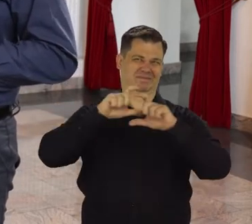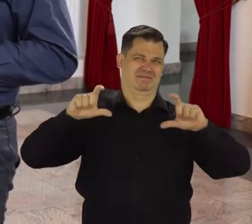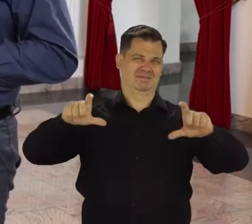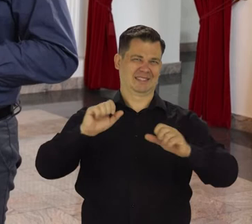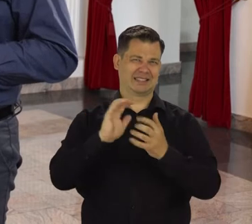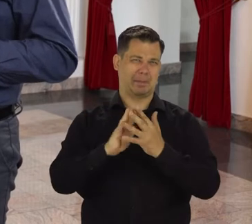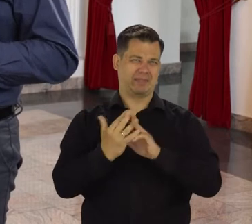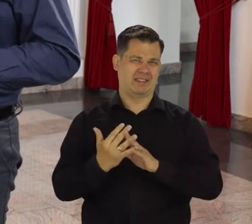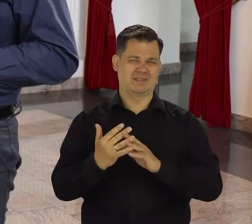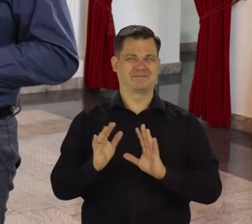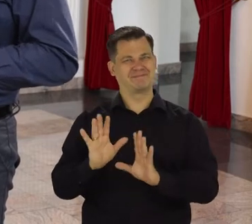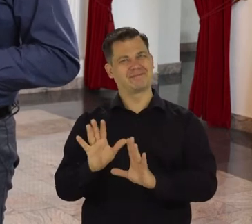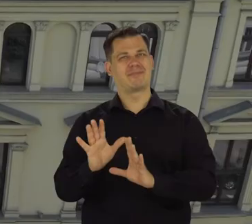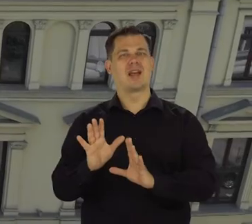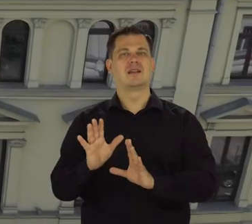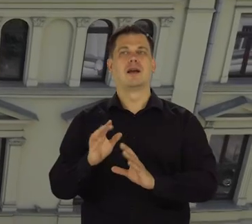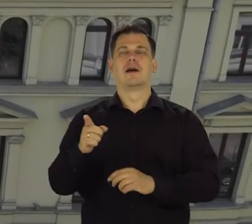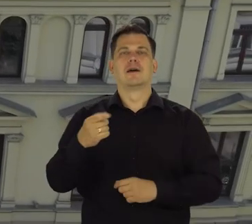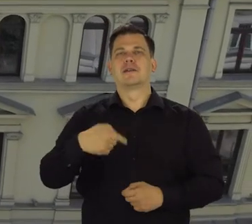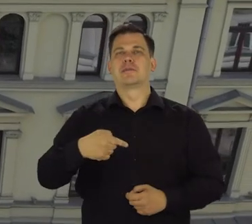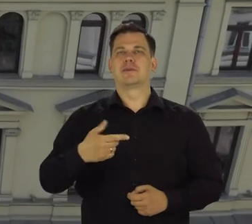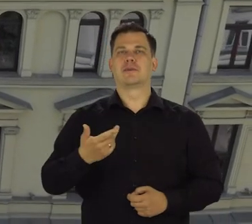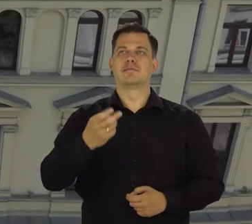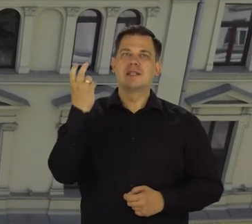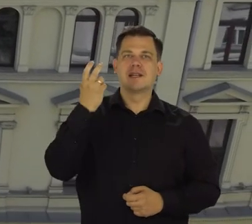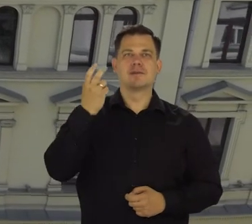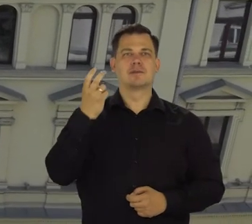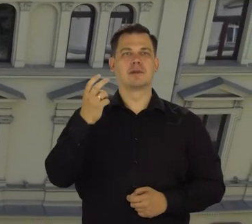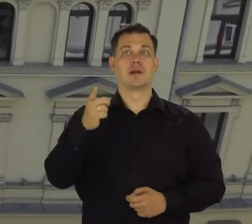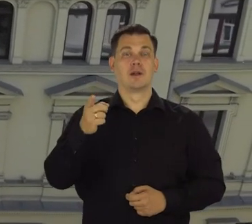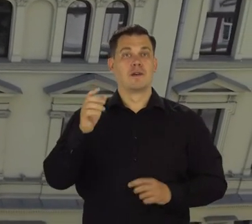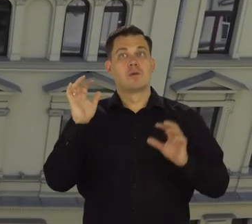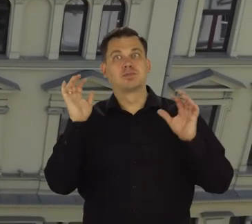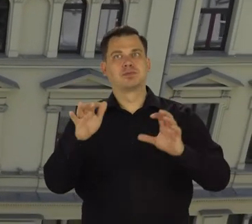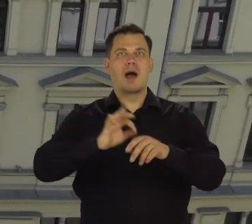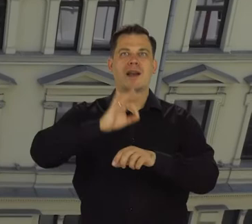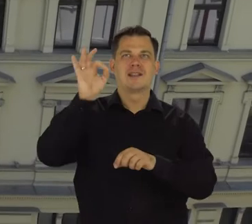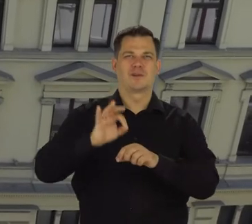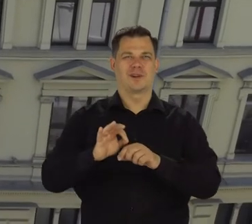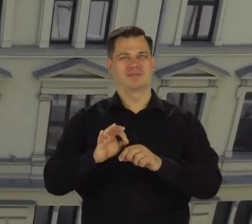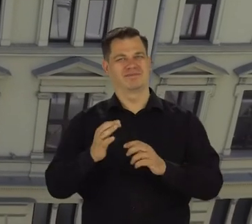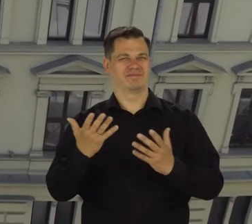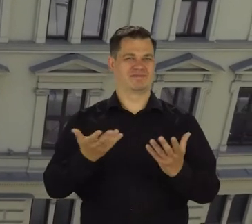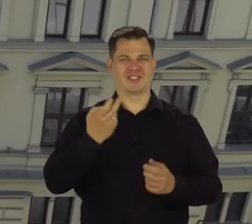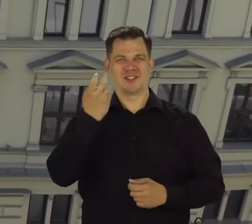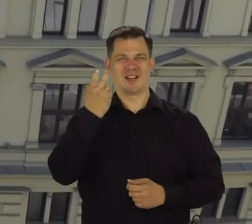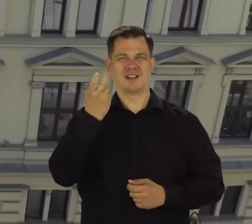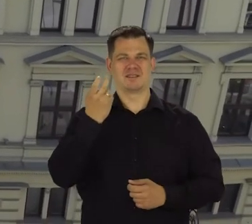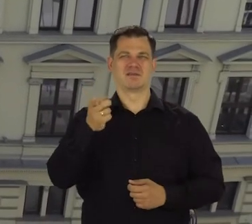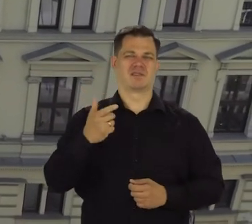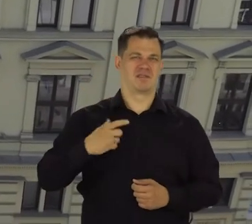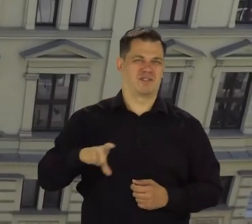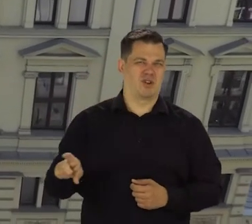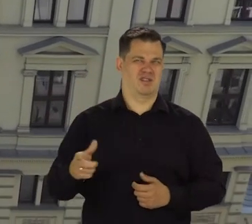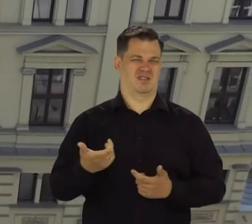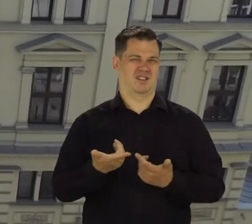jako zabytki, były jeszcze zbyt młode, nie budziły też specjalnego zainteresowania z punktu widzenia ich architektury. Uważano tę architekturę za